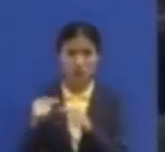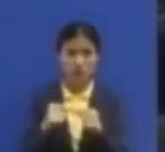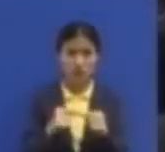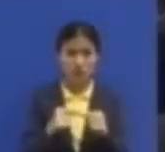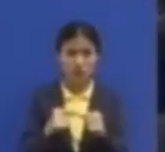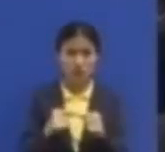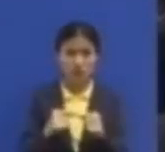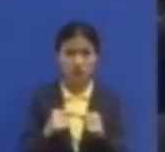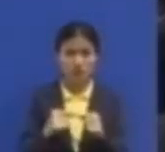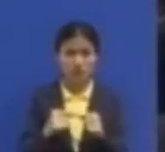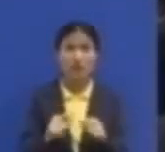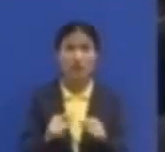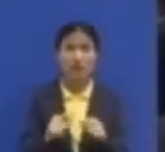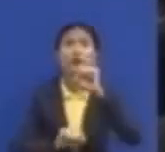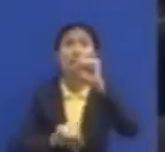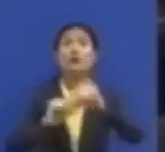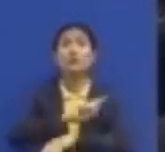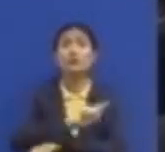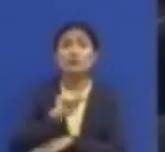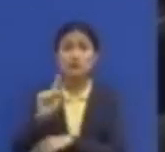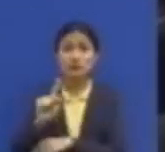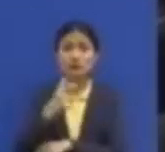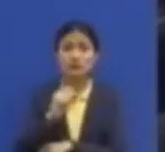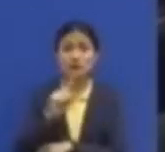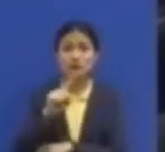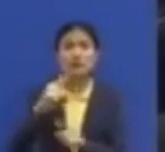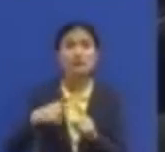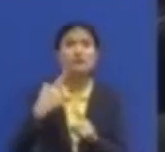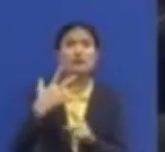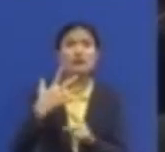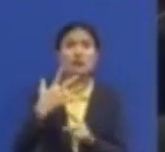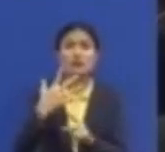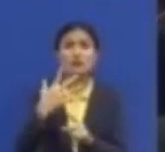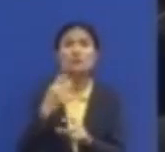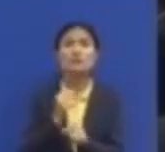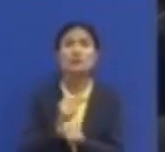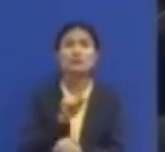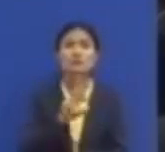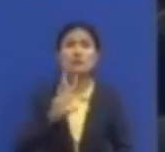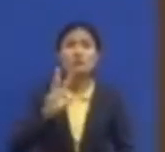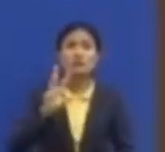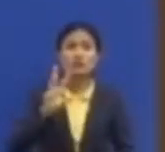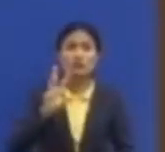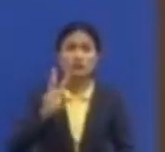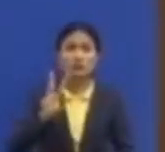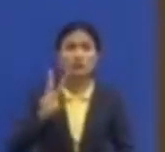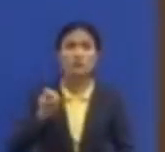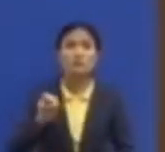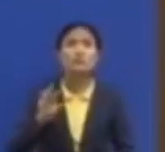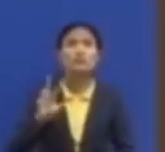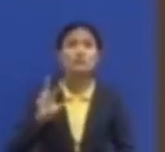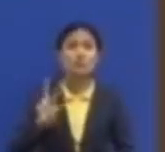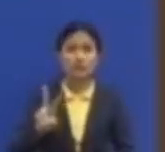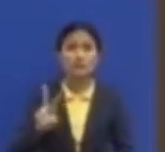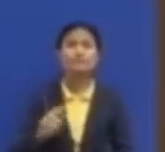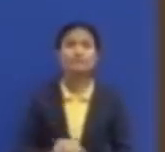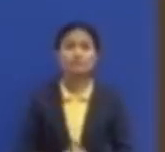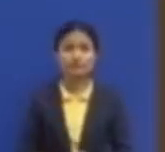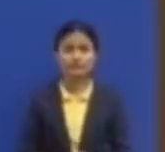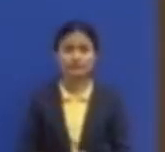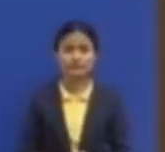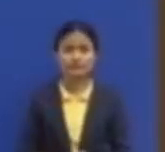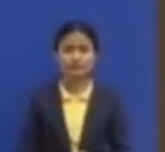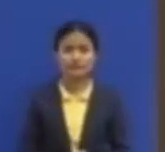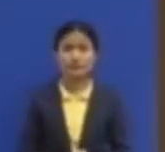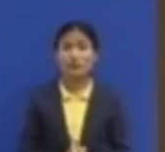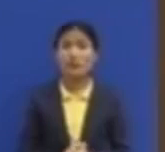ประกาศณวันที่11พฤษภาคมพุทธศักราช2562เป็นปี